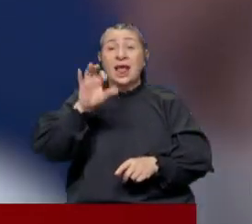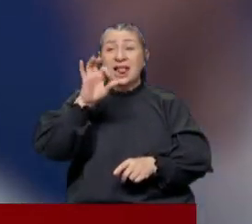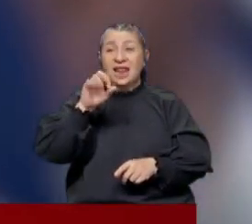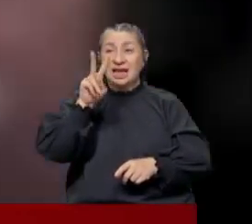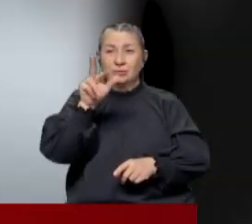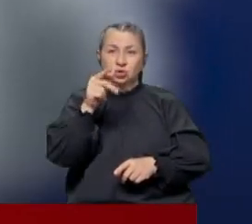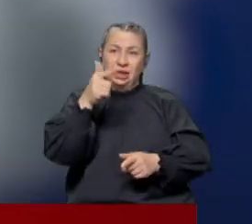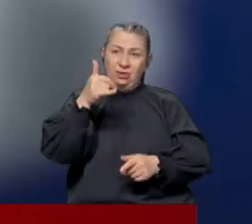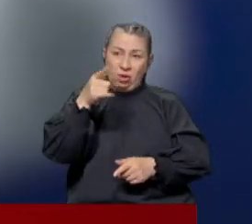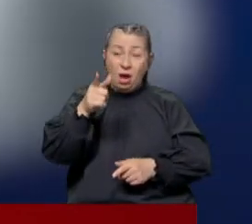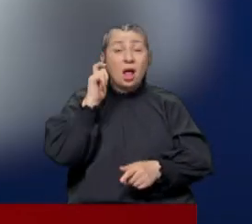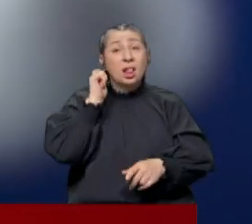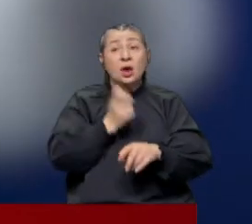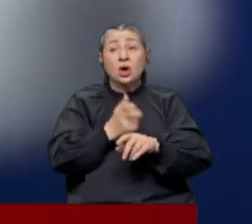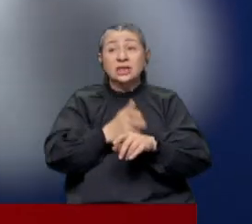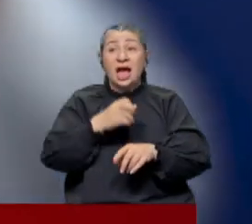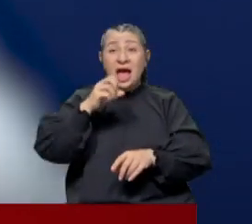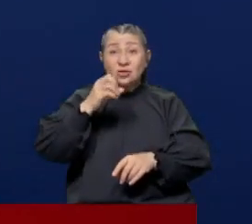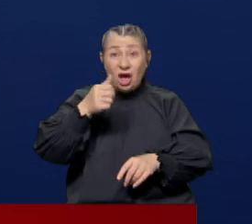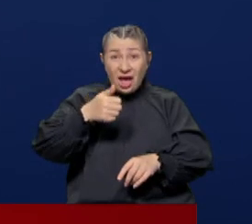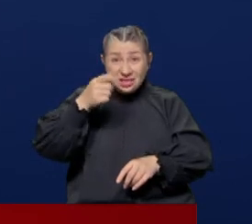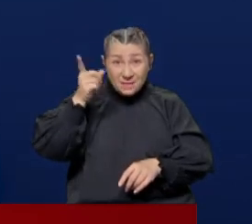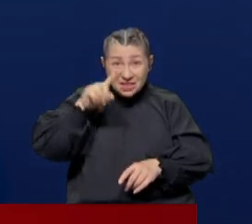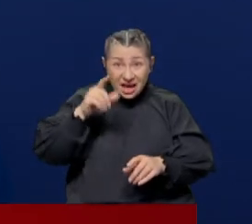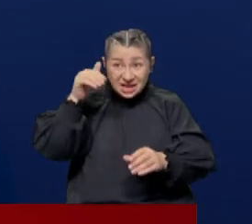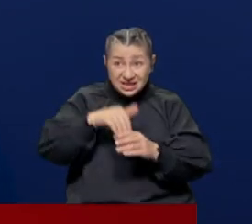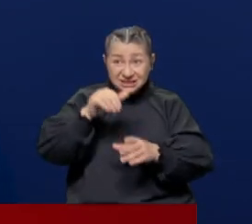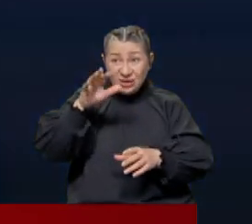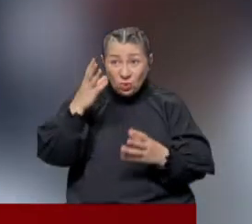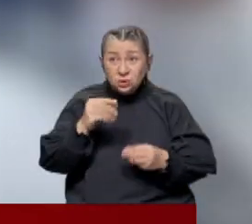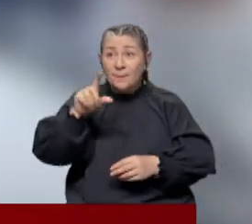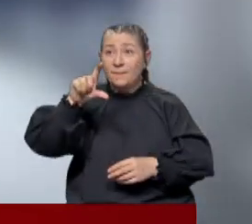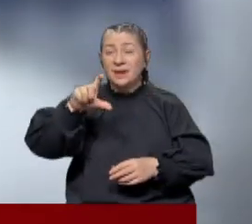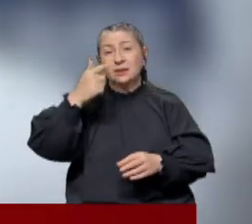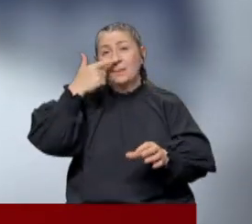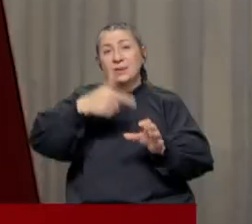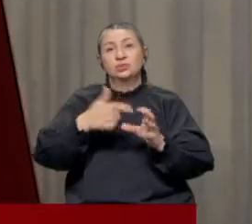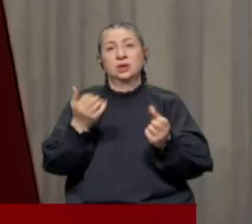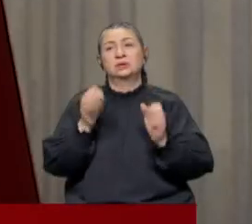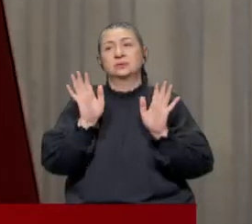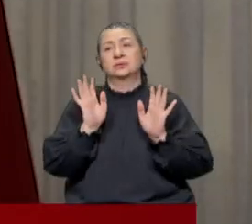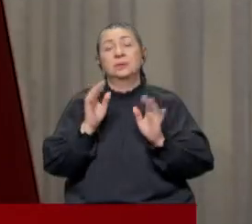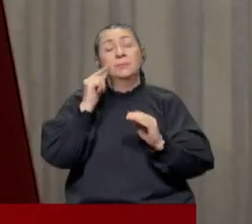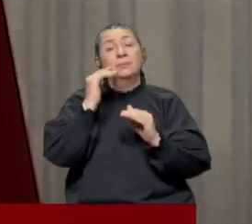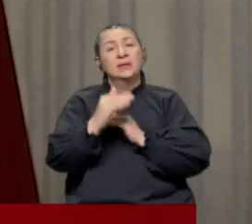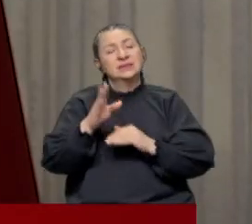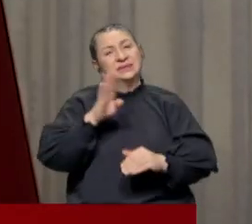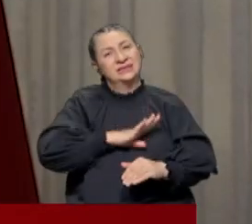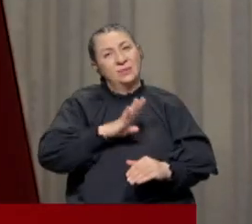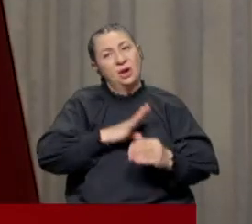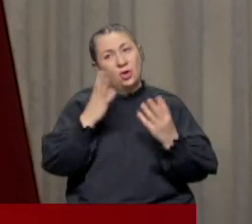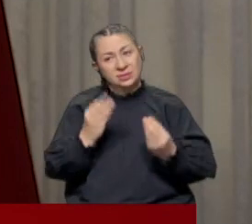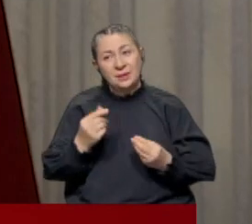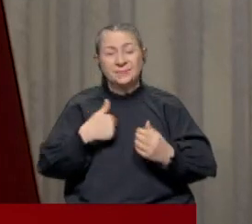bunu dolduruyoruz. Allah korusun Erdoğan bir daha seçilirse bu bardaklarla benzin mazot alırız. Milletimden sabırlı